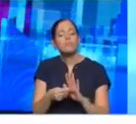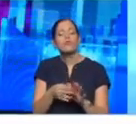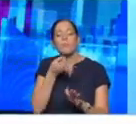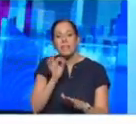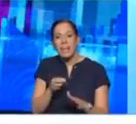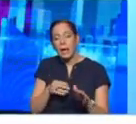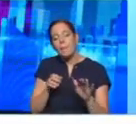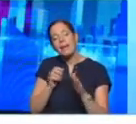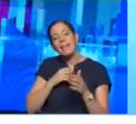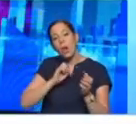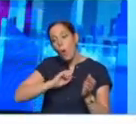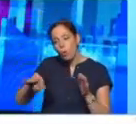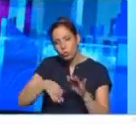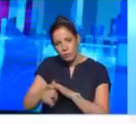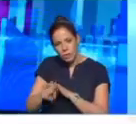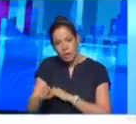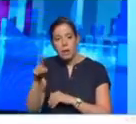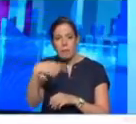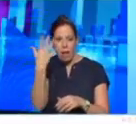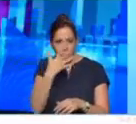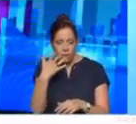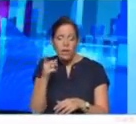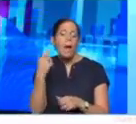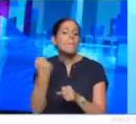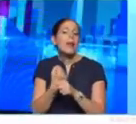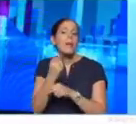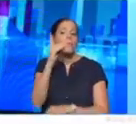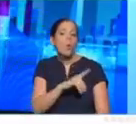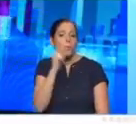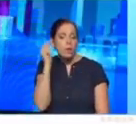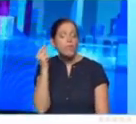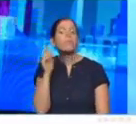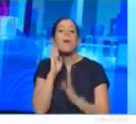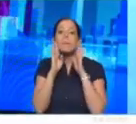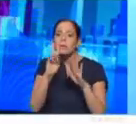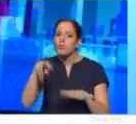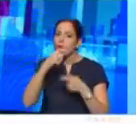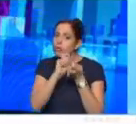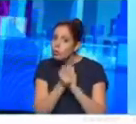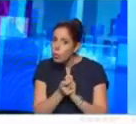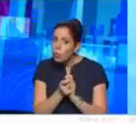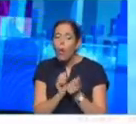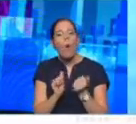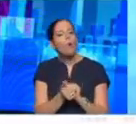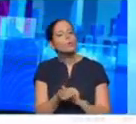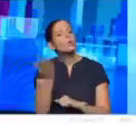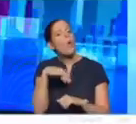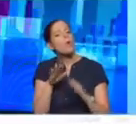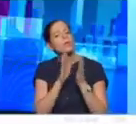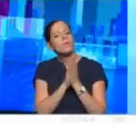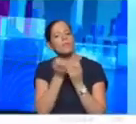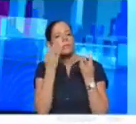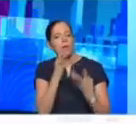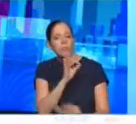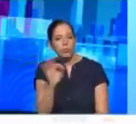מסתננים למדינות אפריקה. האם הפעילים בדרום תל אביב מאמינים שיגיע שינוי, או שזאת עוד תקוות שווא עבורם? מצטרפת